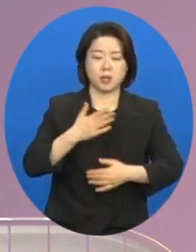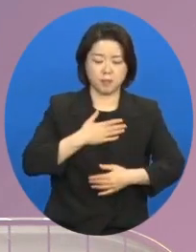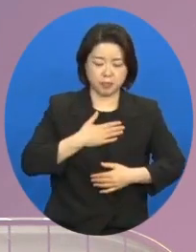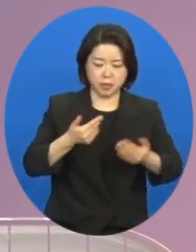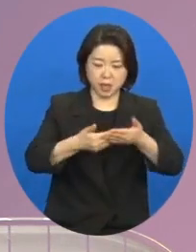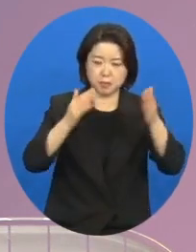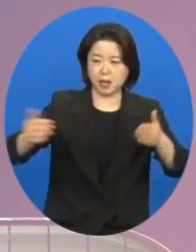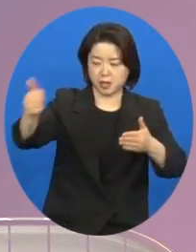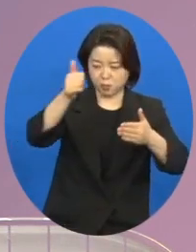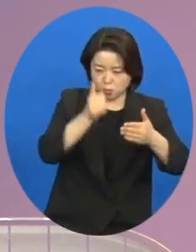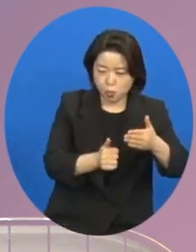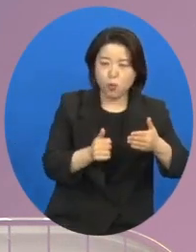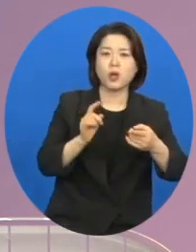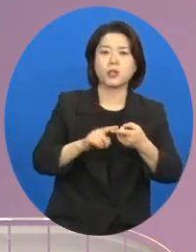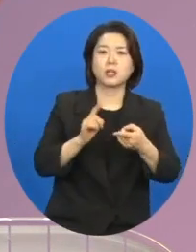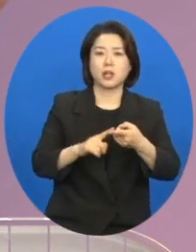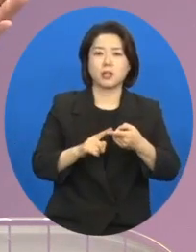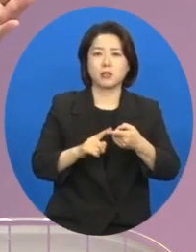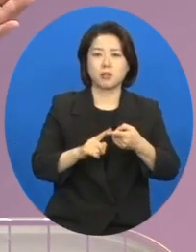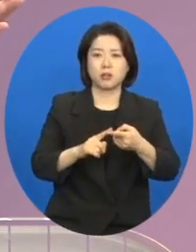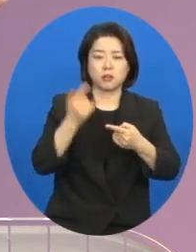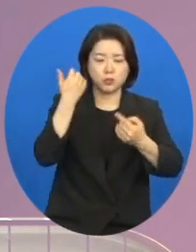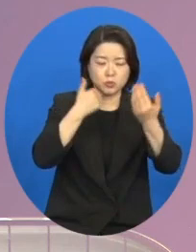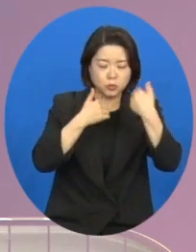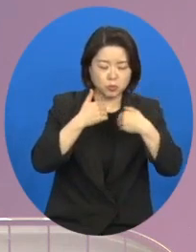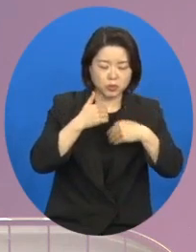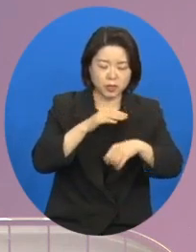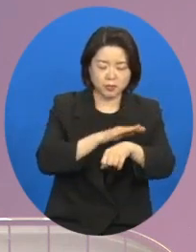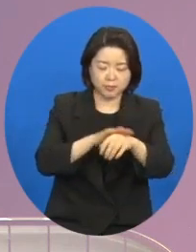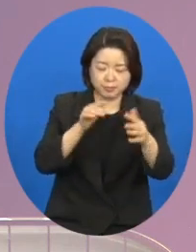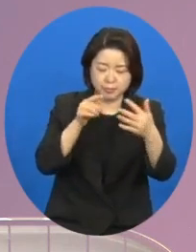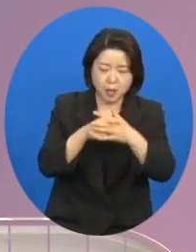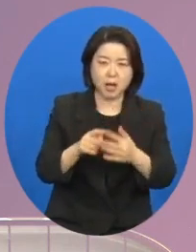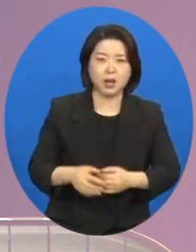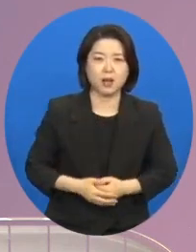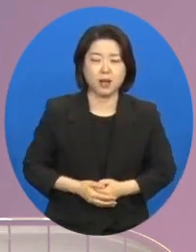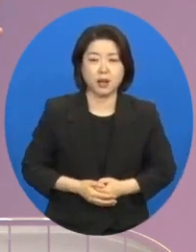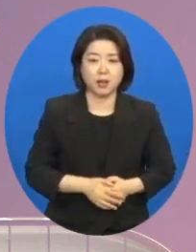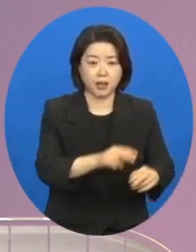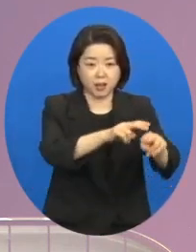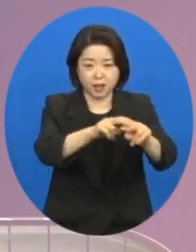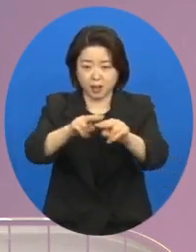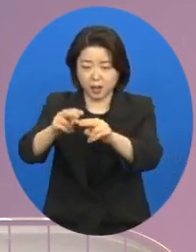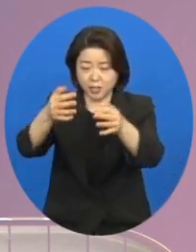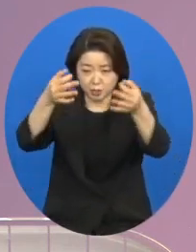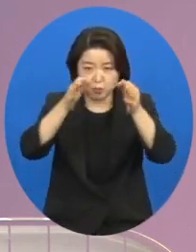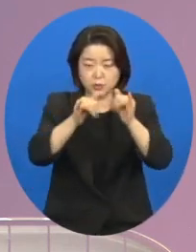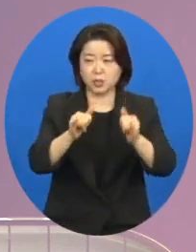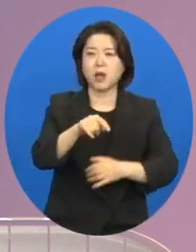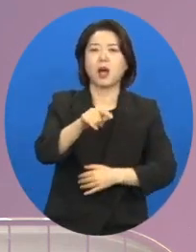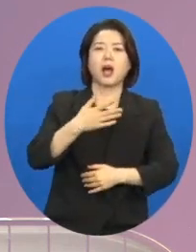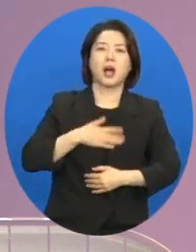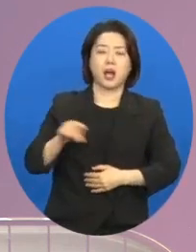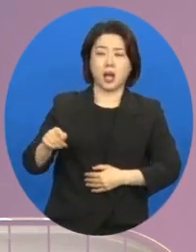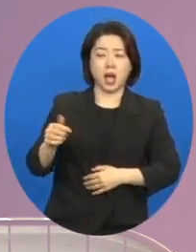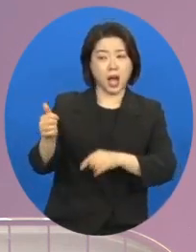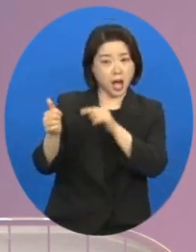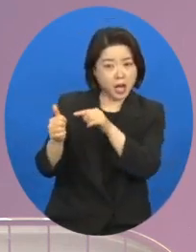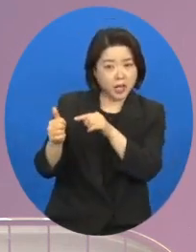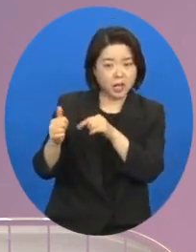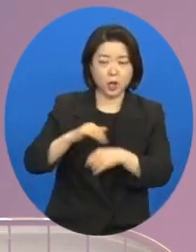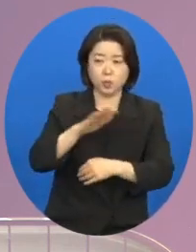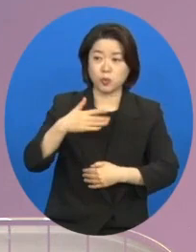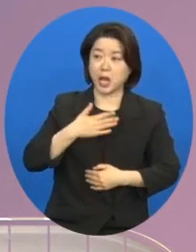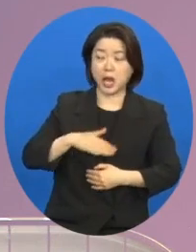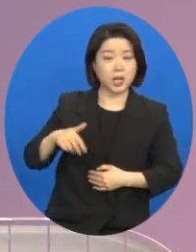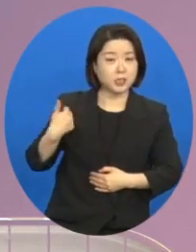모셔야 된다는 거를 그는 누구보다도 잘 알았어요. 그리고 관객들은요, 그걸 알았어요. 저 아이는 우리가